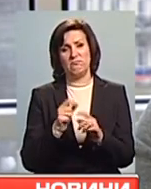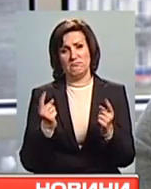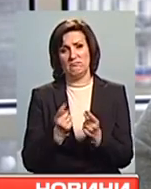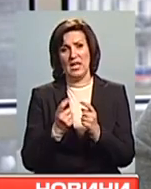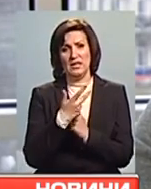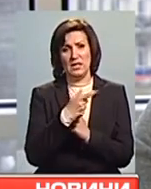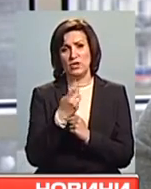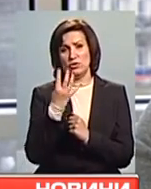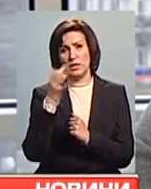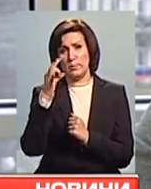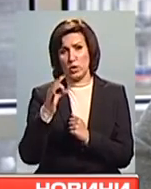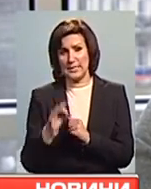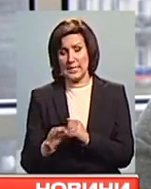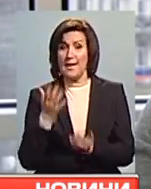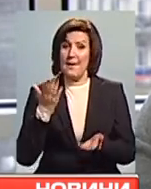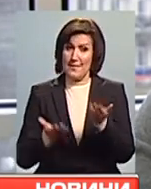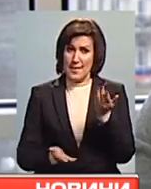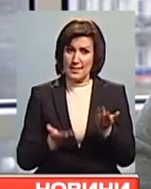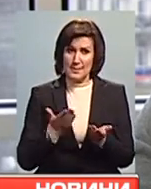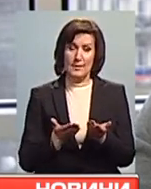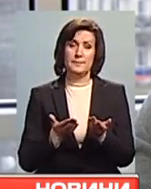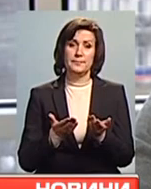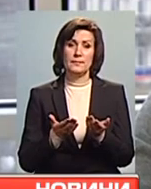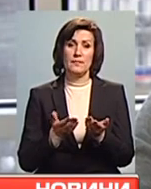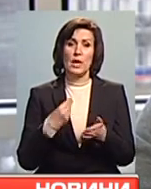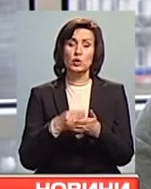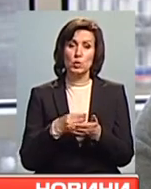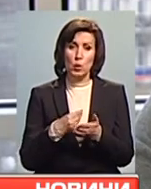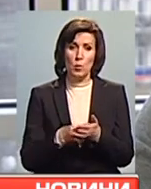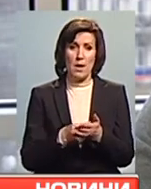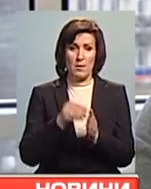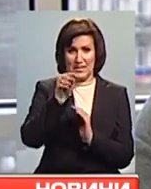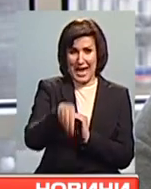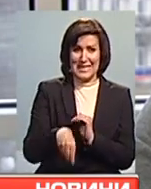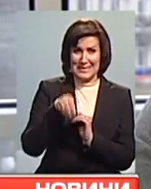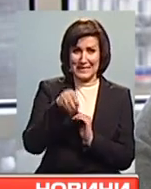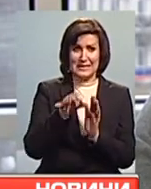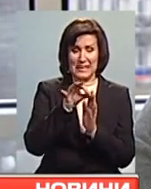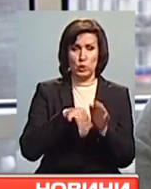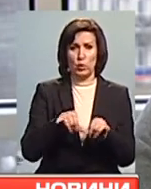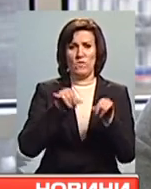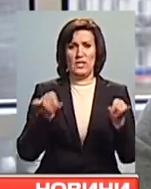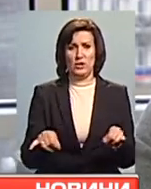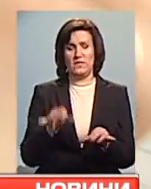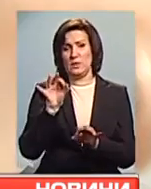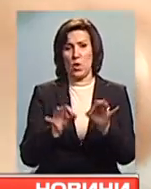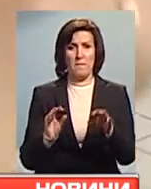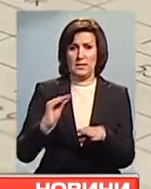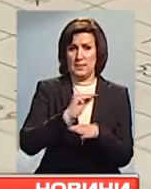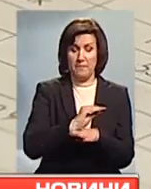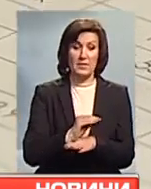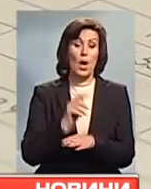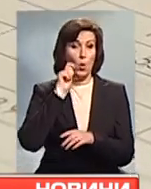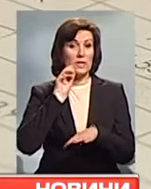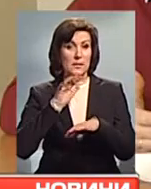це 3-4%. Якщо, відповідно, сума транзакцій зразу увеличується на комісію.